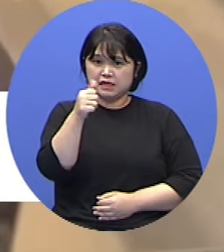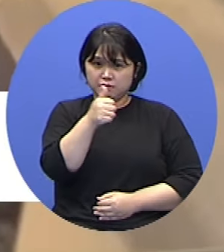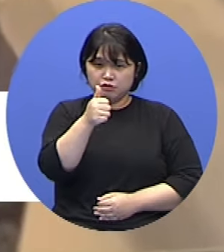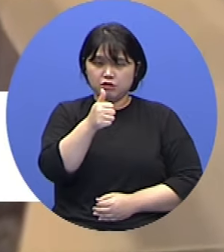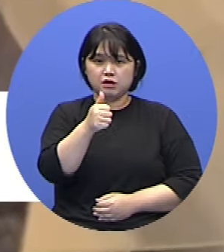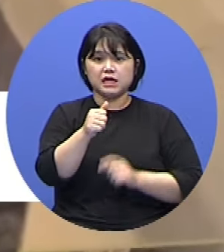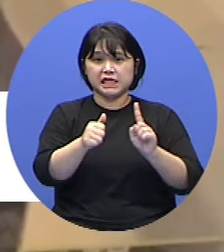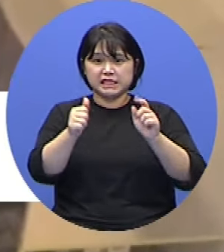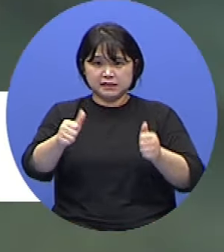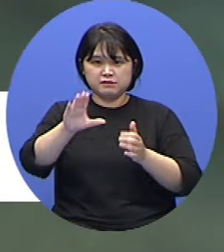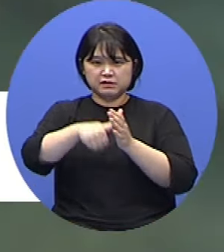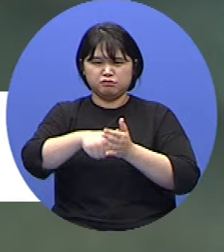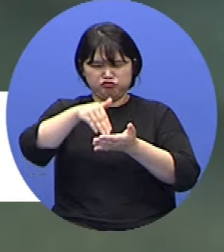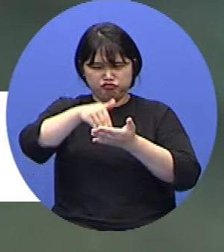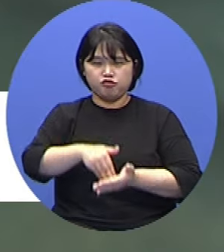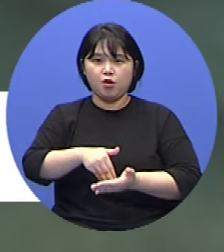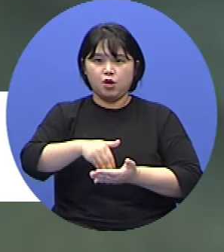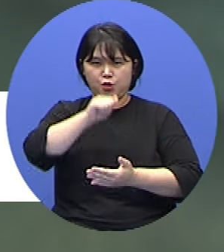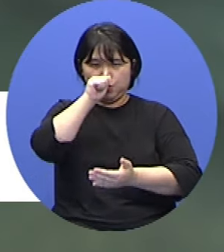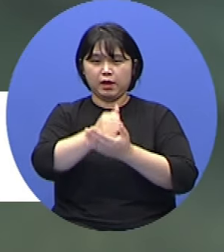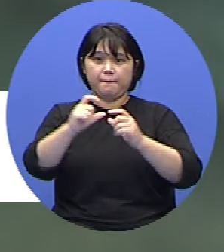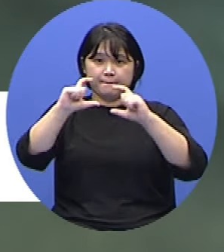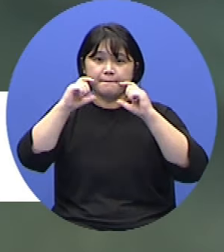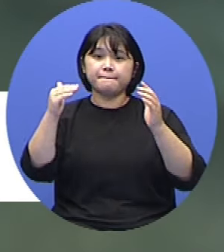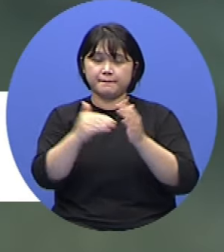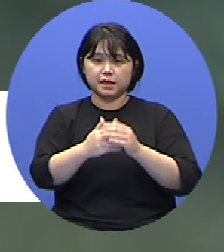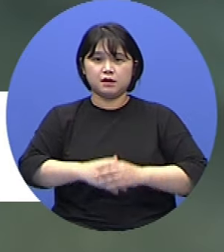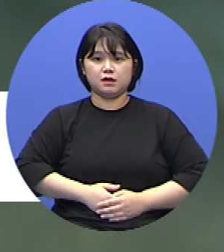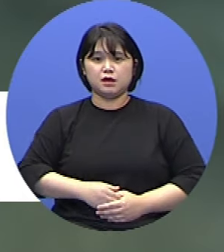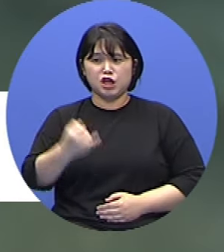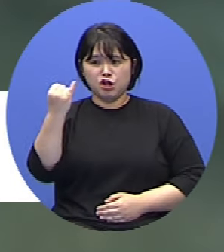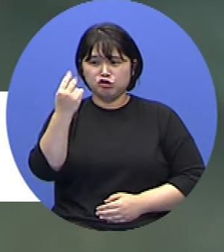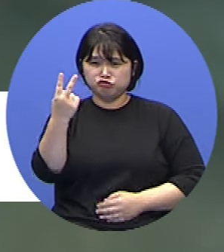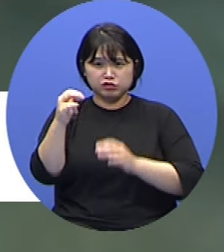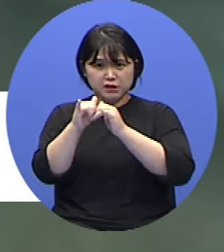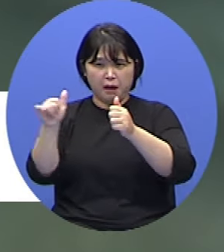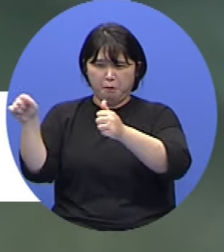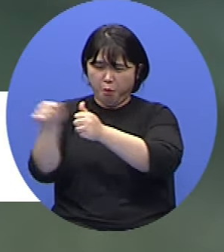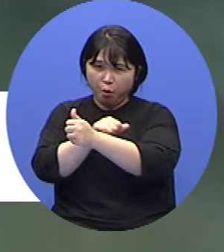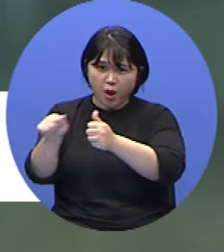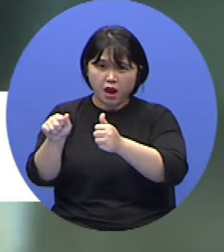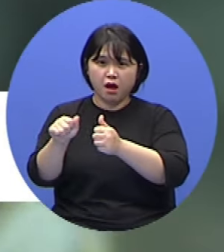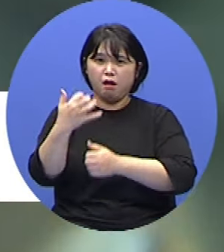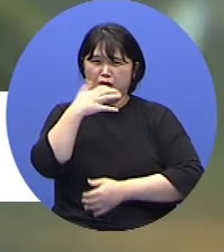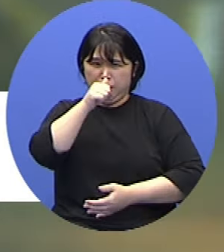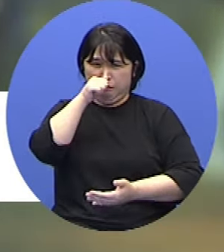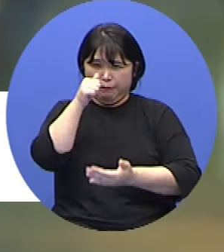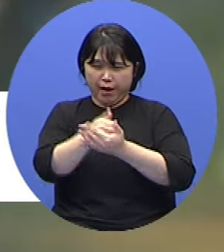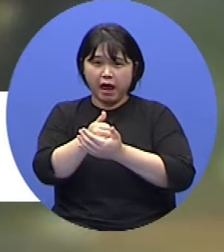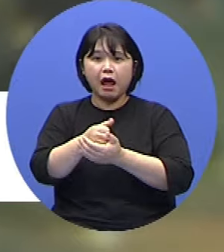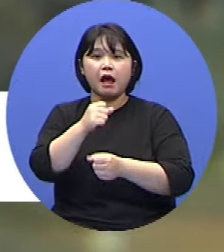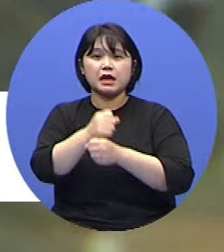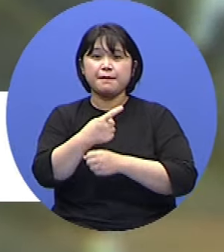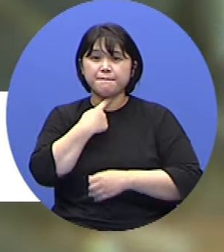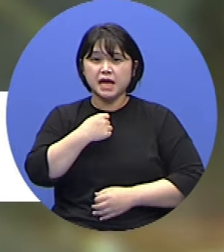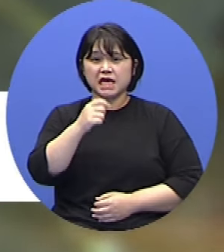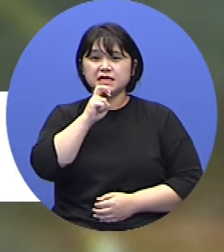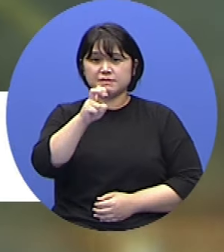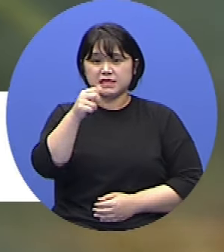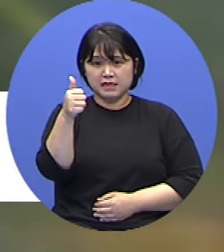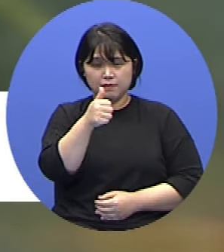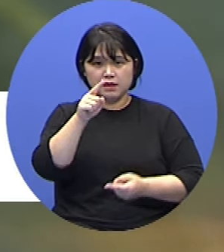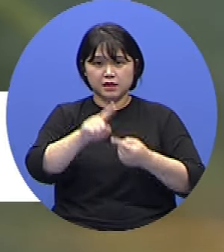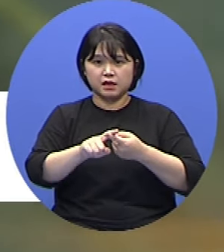선고받았습니다 전주 지방법원 형사 11부는 여성 두 명을 폭행하고 성범죄를 저지른 20대 남성에게